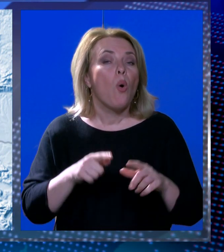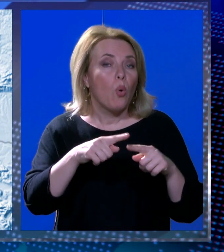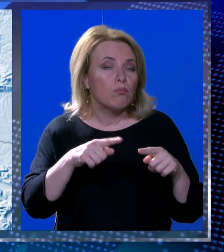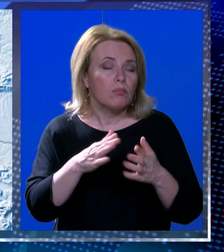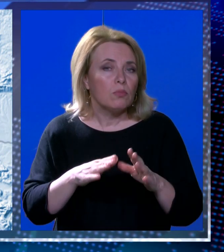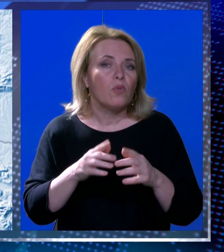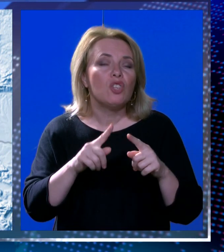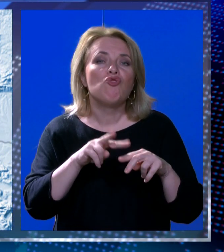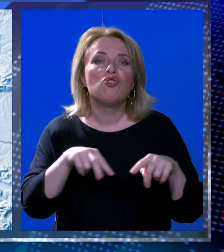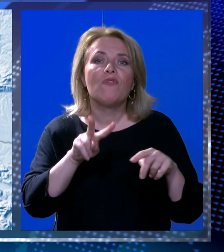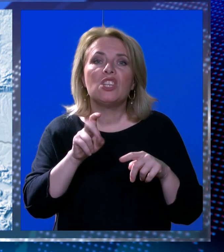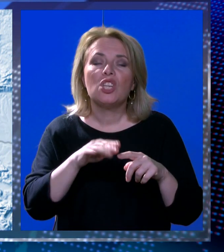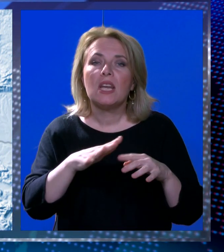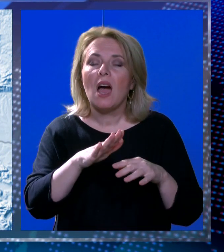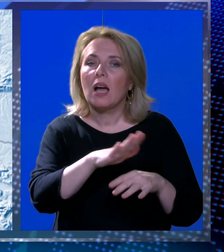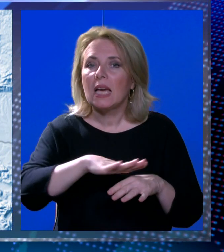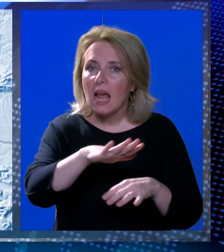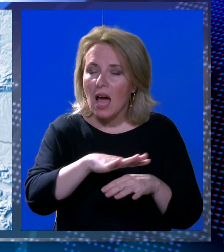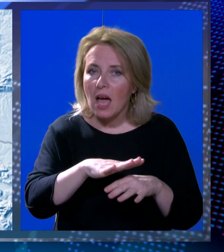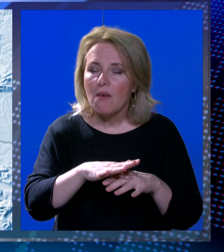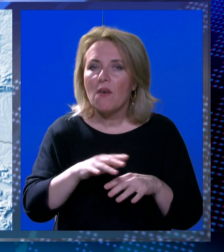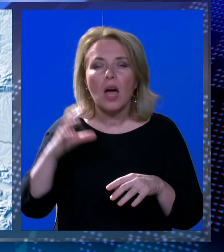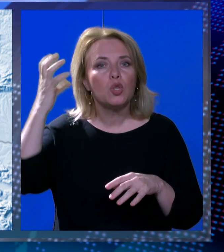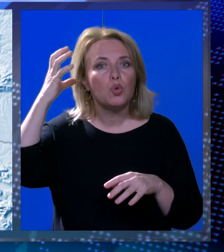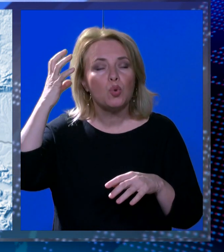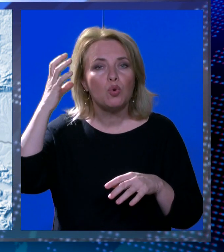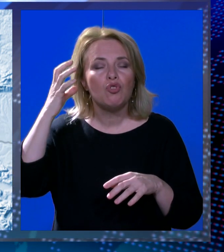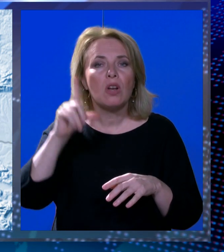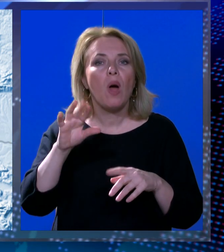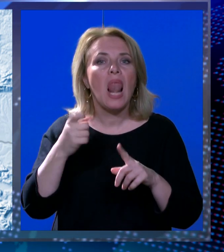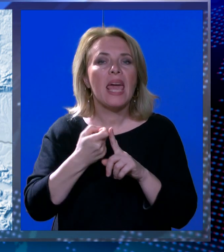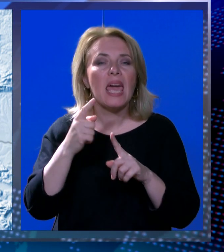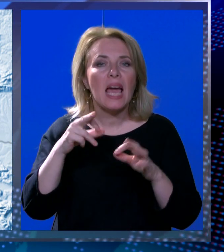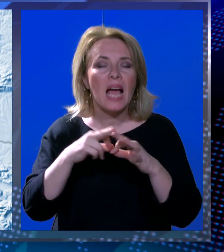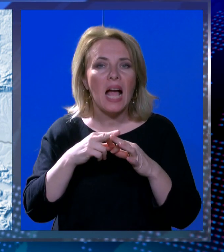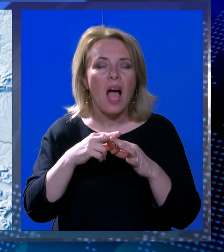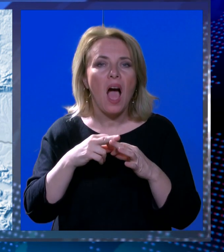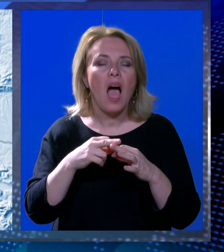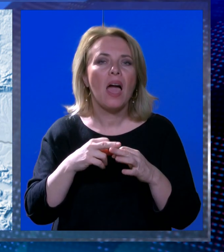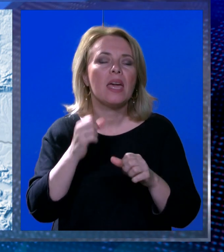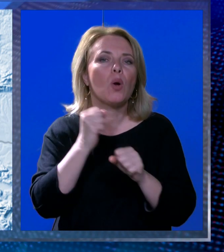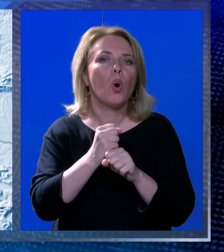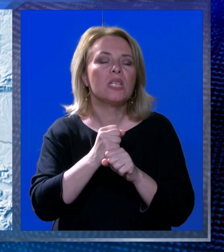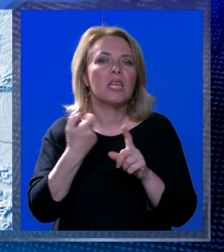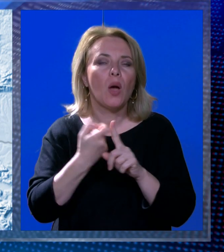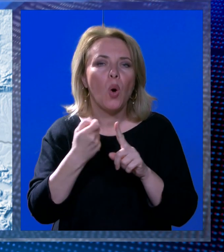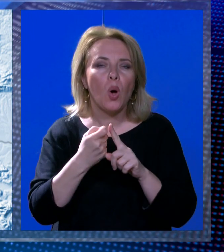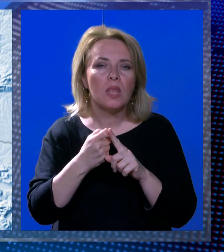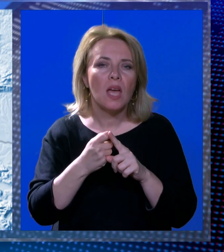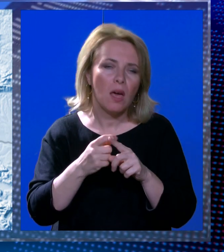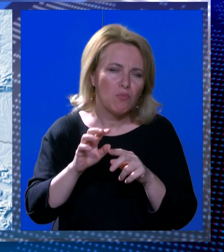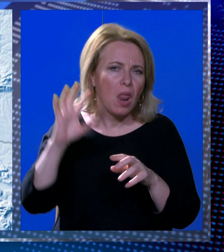U većini krajeva pretežno, ponegdje djelomice sunčano, u Gorskom kotaru i Lici ujutro i na istoku umjereno do pretežno